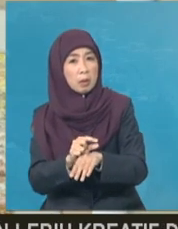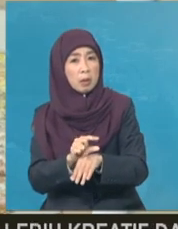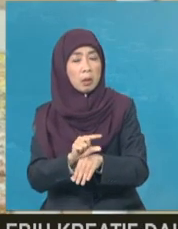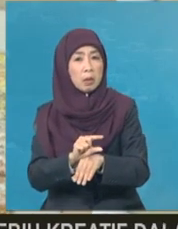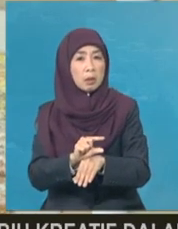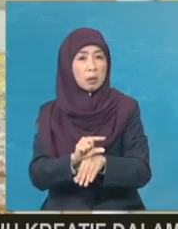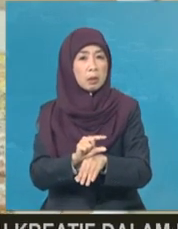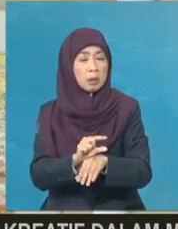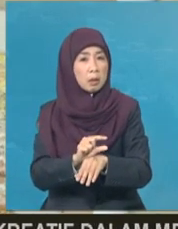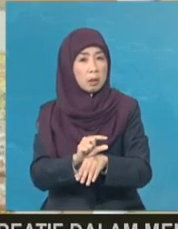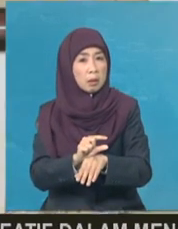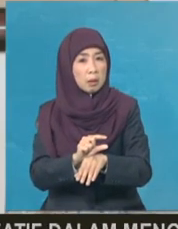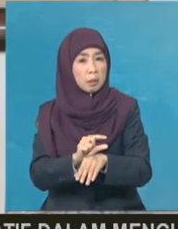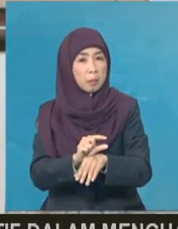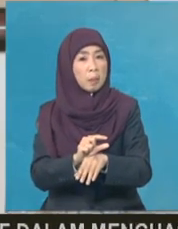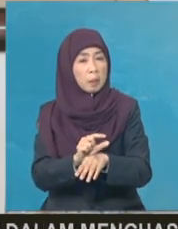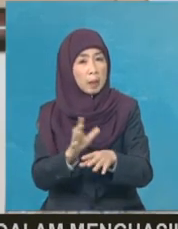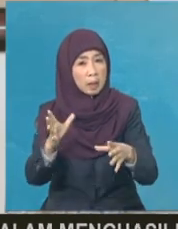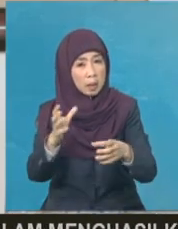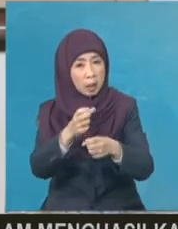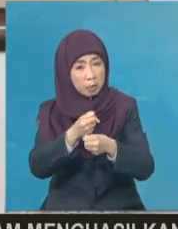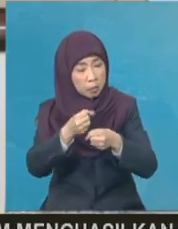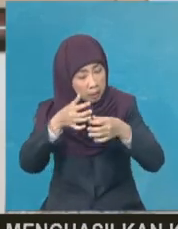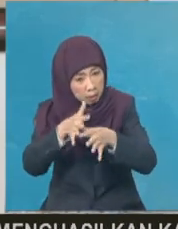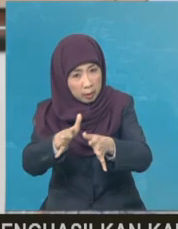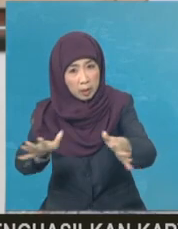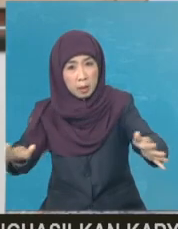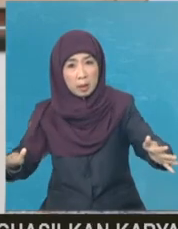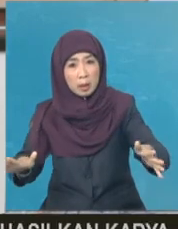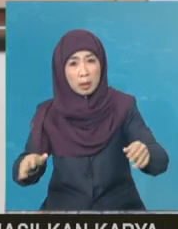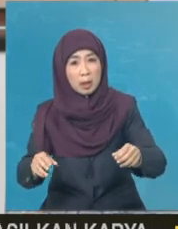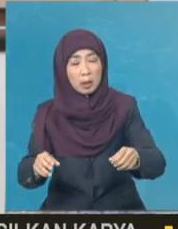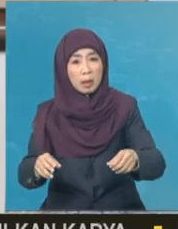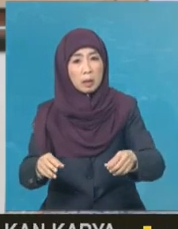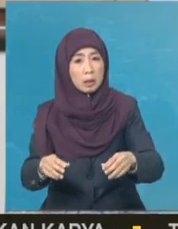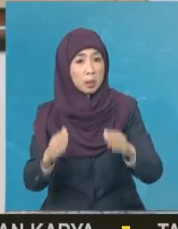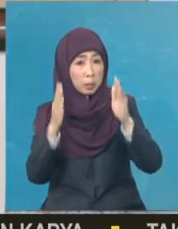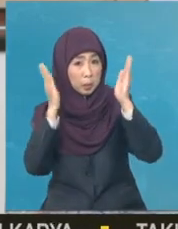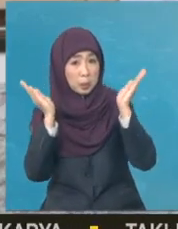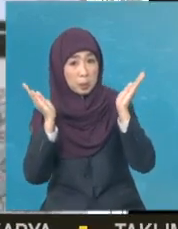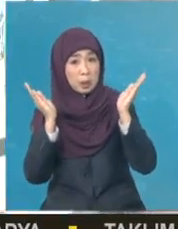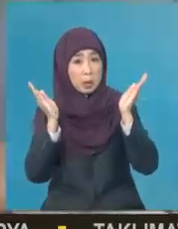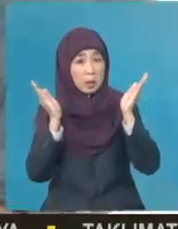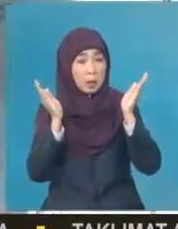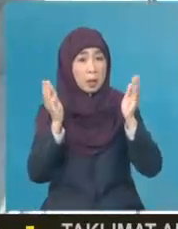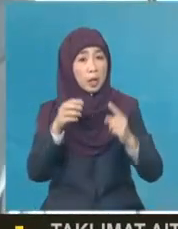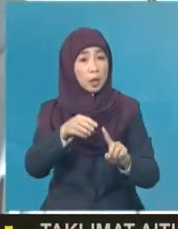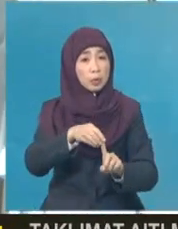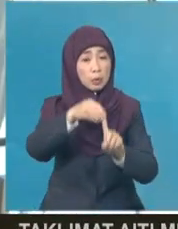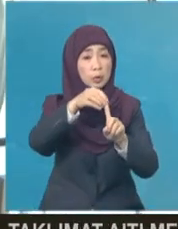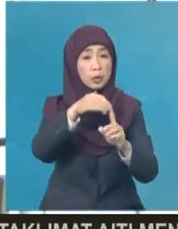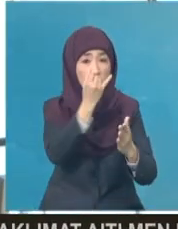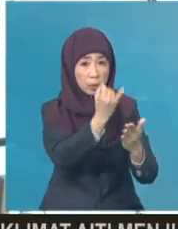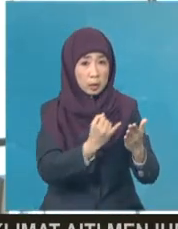dengan isu adapat mengembangkan seni Adinata Brunei Darussalam khususnya seni lukis dapat